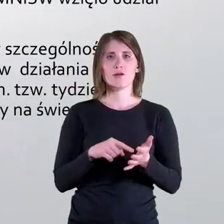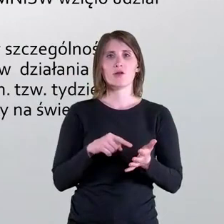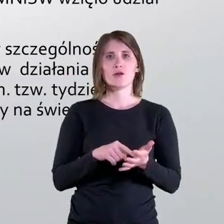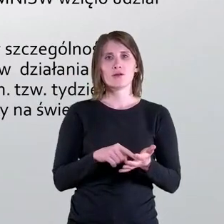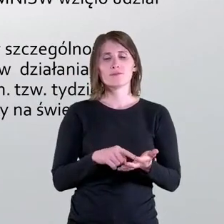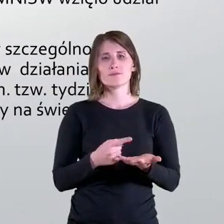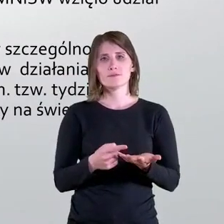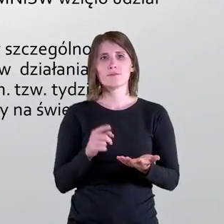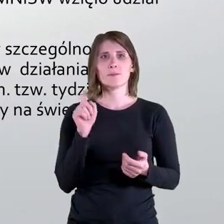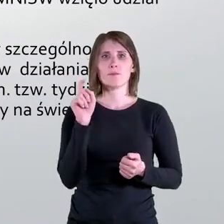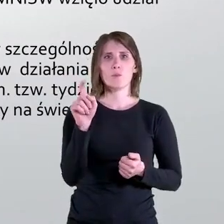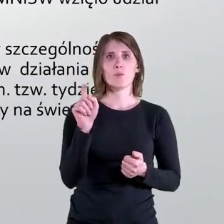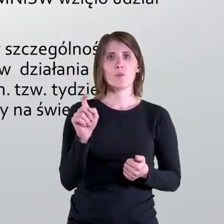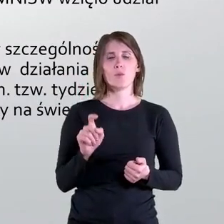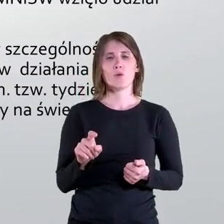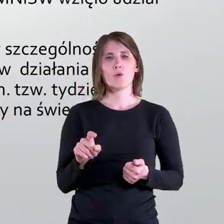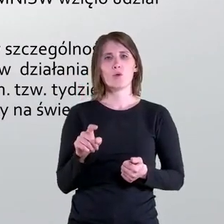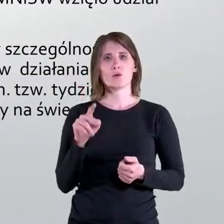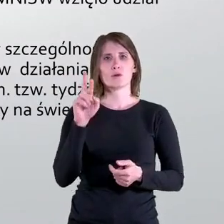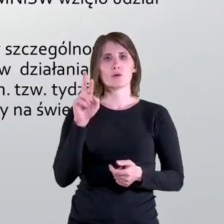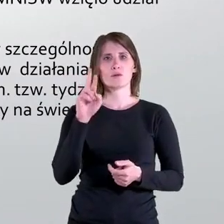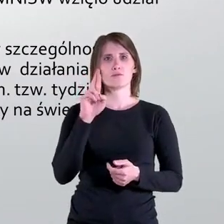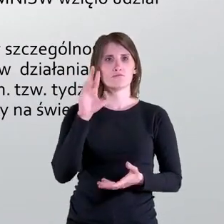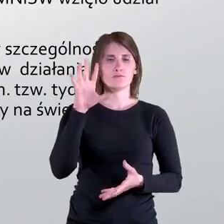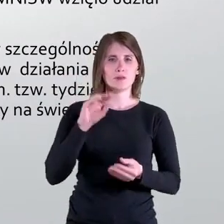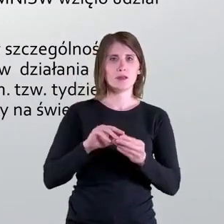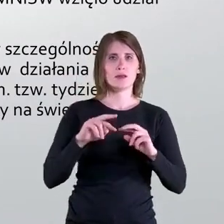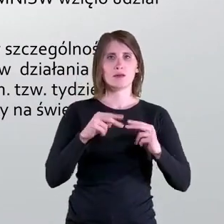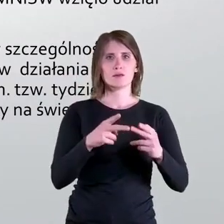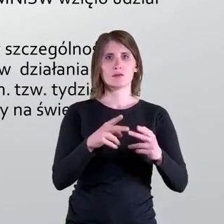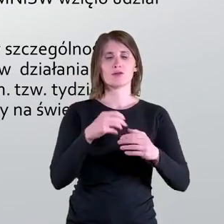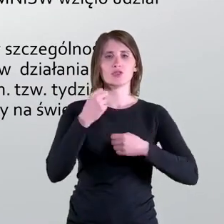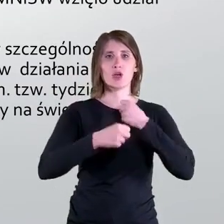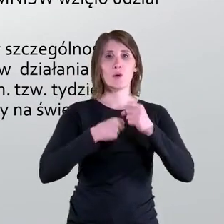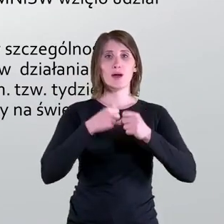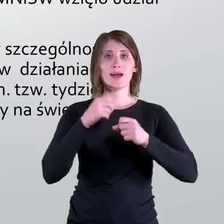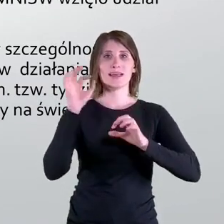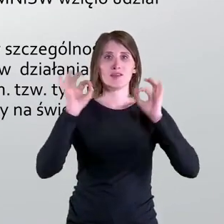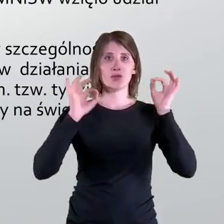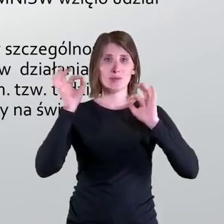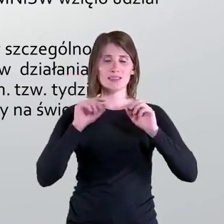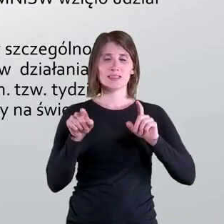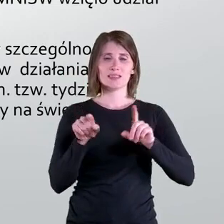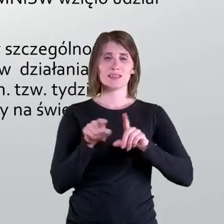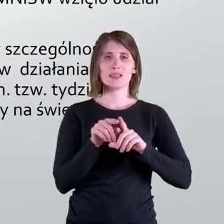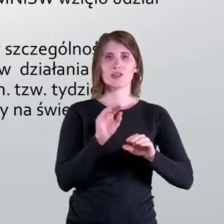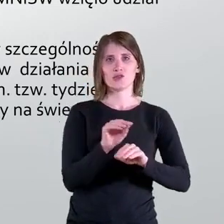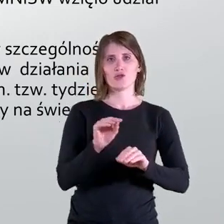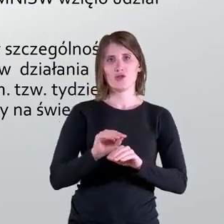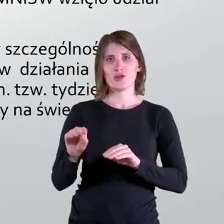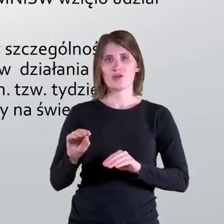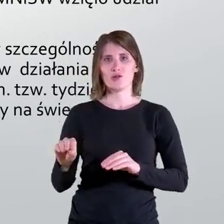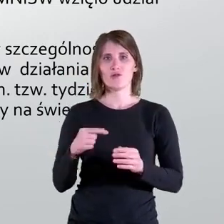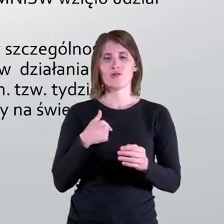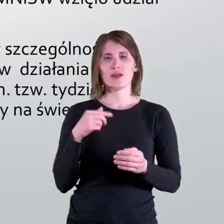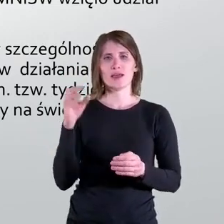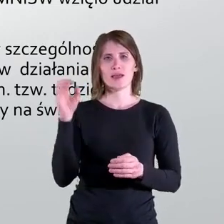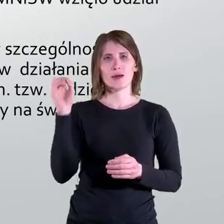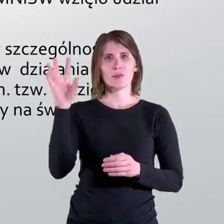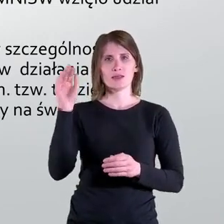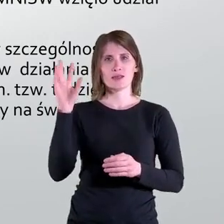cztery trójkąty raportu zatytułowane działania informacyjne i szkoleniowe hitu tutaj umieściłam